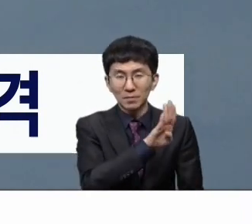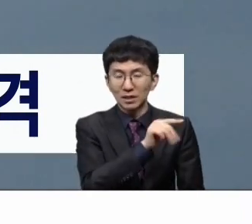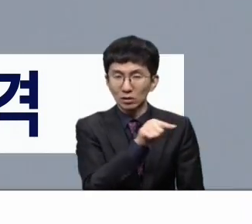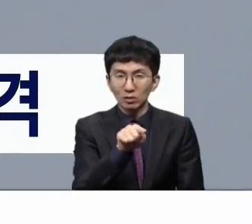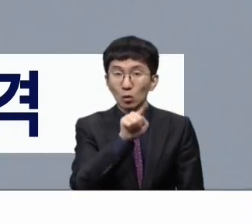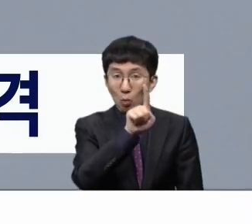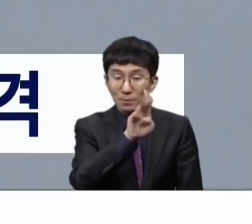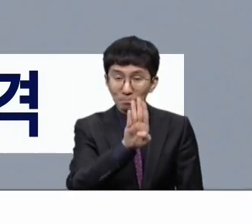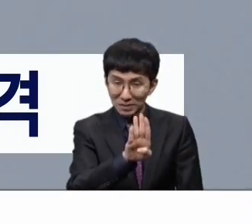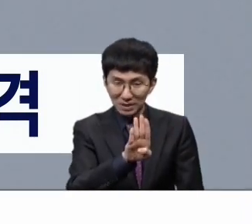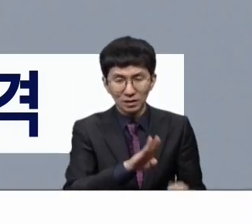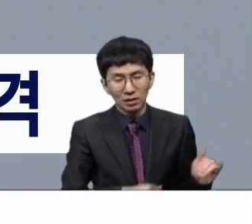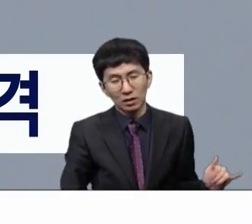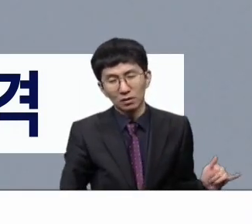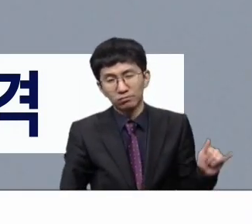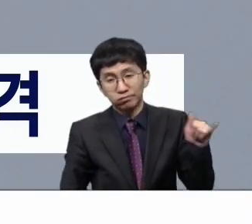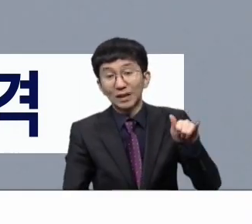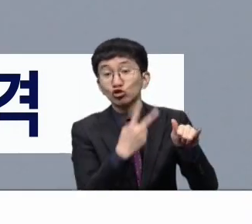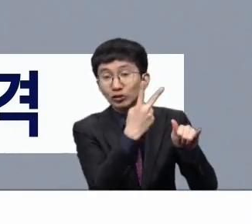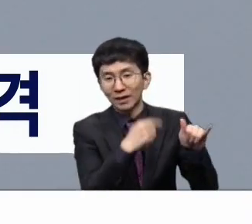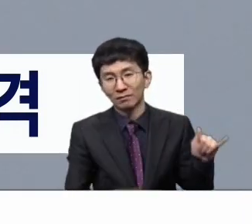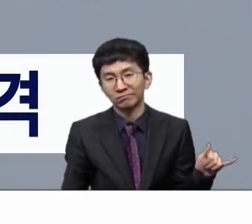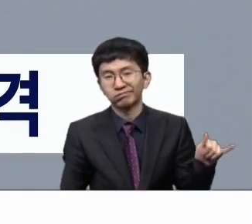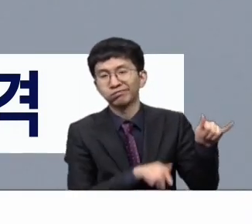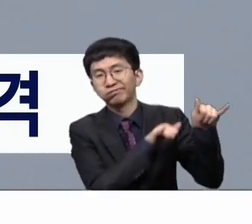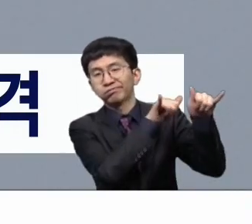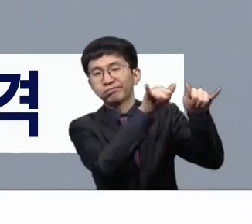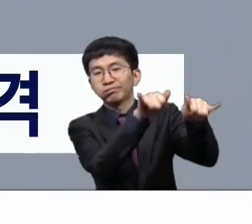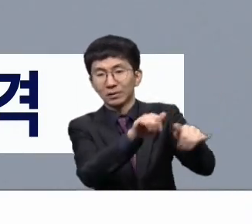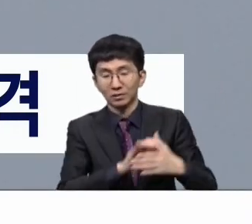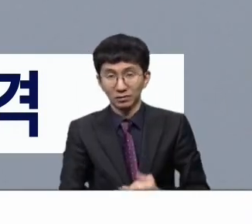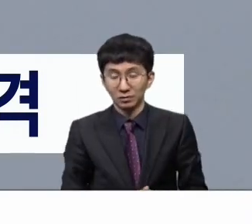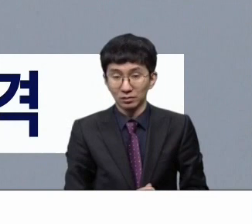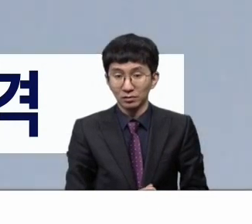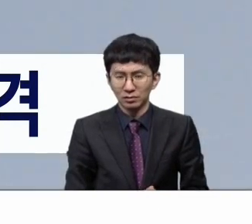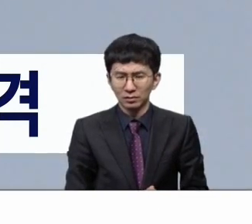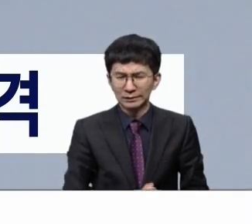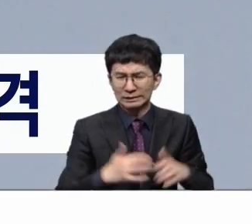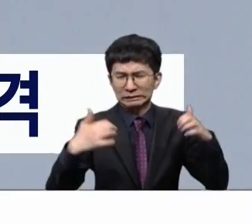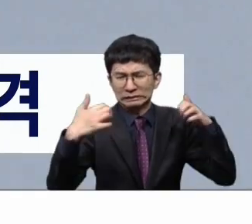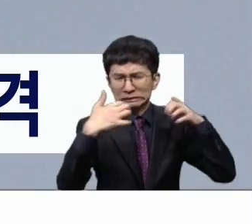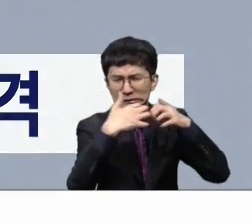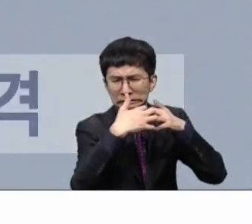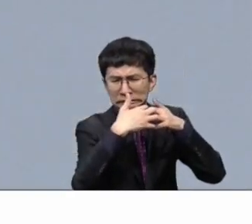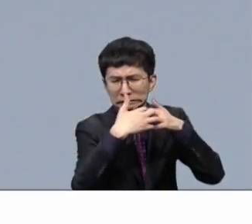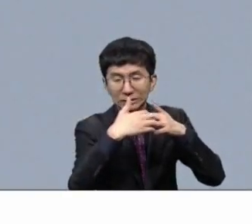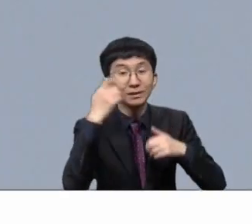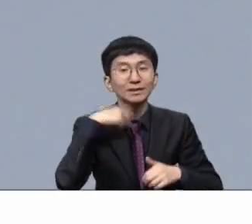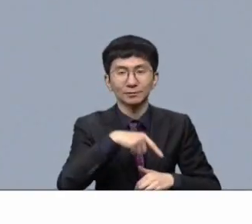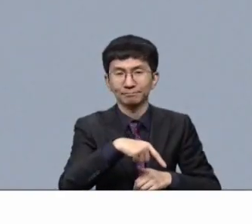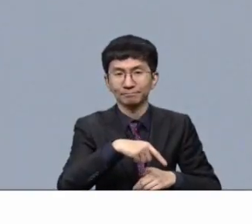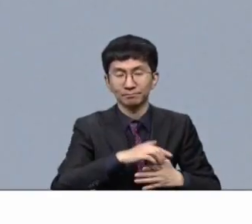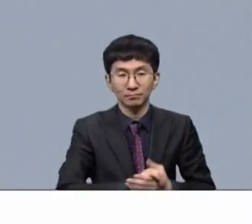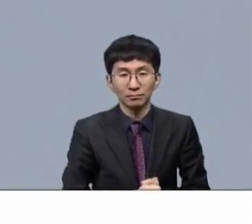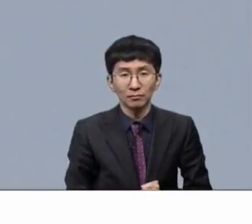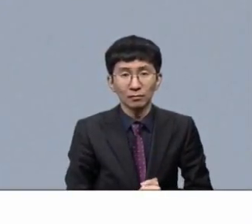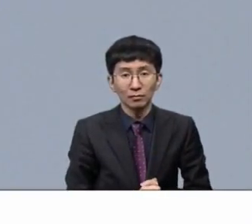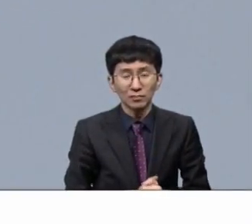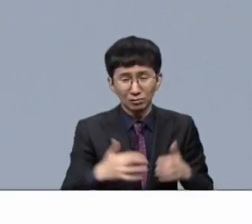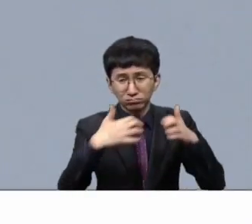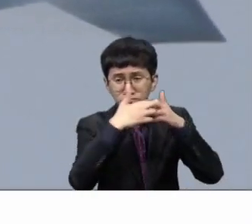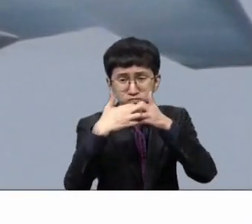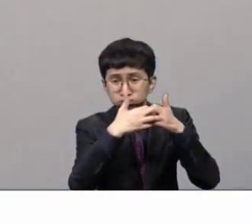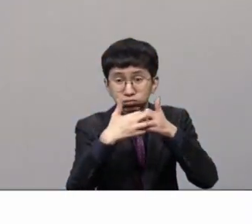대를 남중국해로 출격시켰습니다. 일종의 기싸움으로 풀이됩니다. 문제는 이런